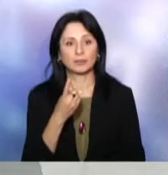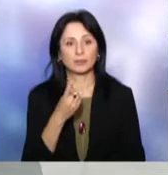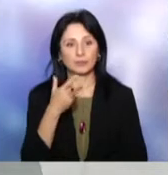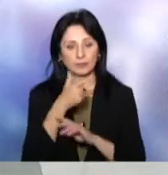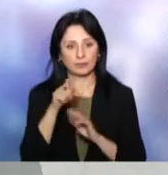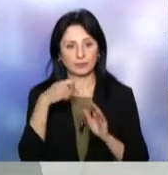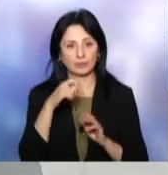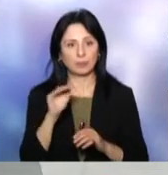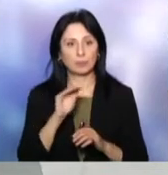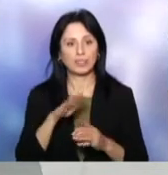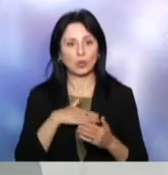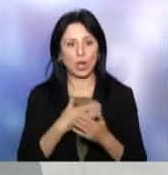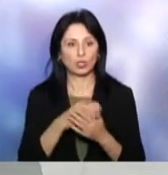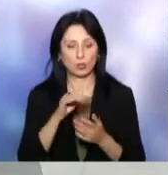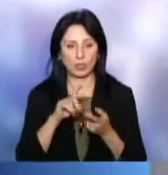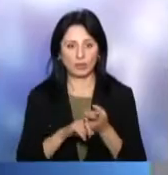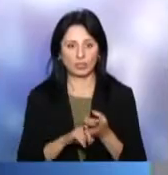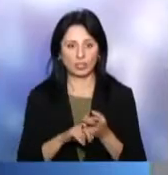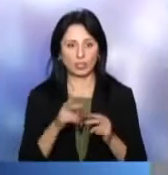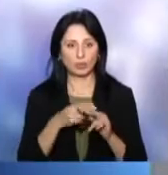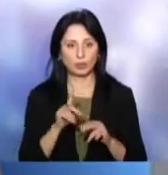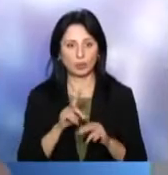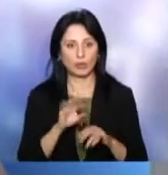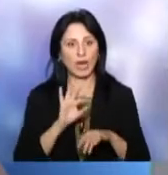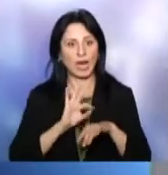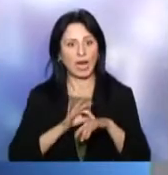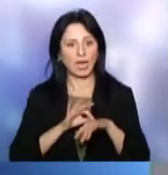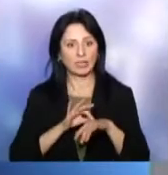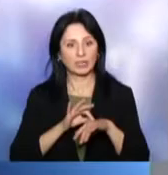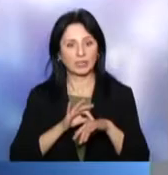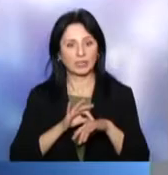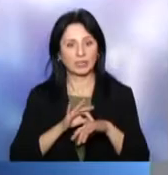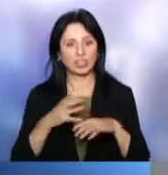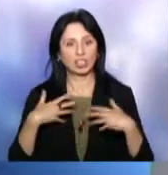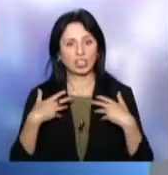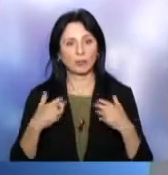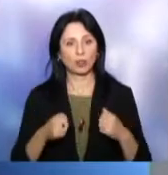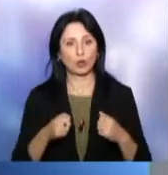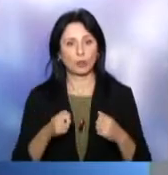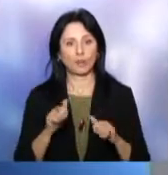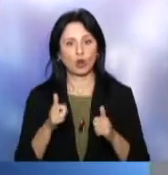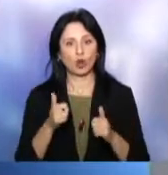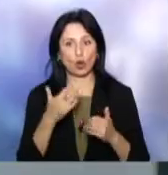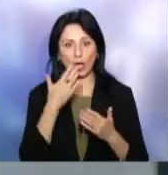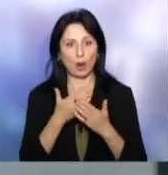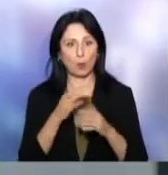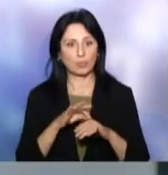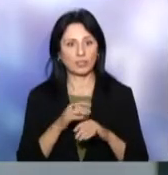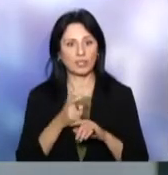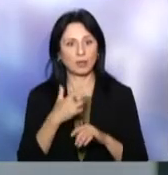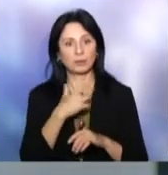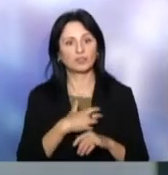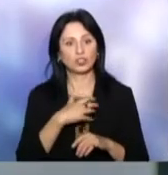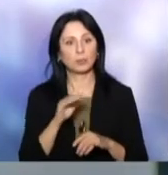სიუჟეტი გვაქვს ფიზიკურ აქტივობასთან დაკავშირებით, იმიტომ რომ კანის ჯანმრთელობისათვის, როგორ გამოიყურება კანი, ძალიან